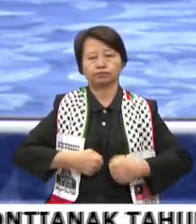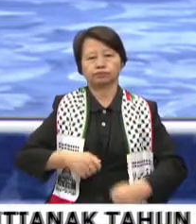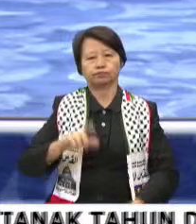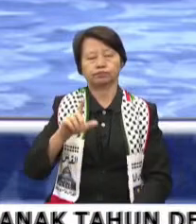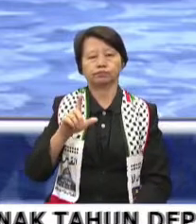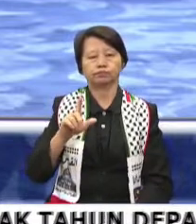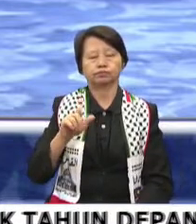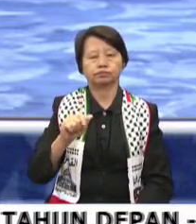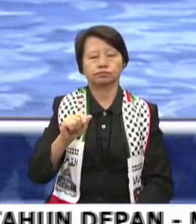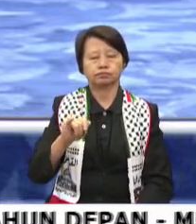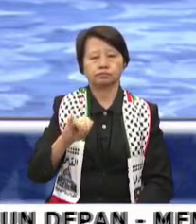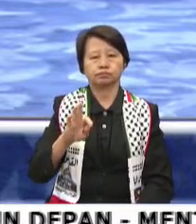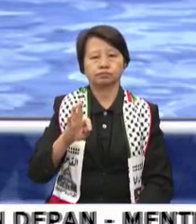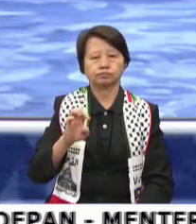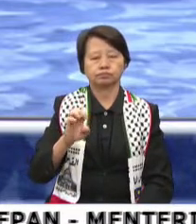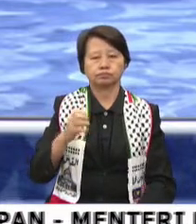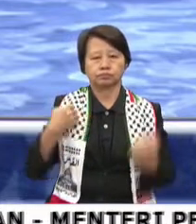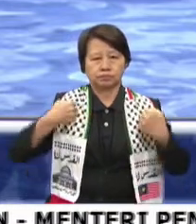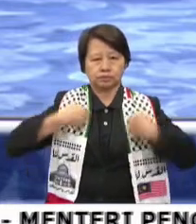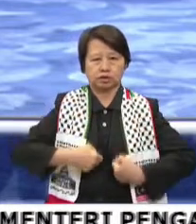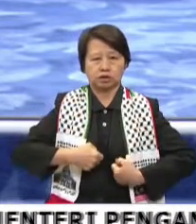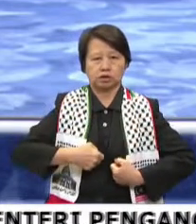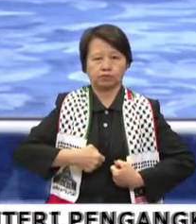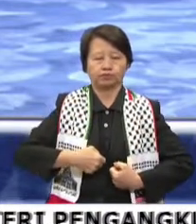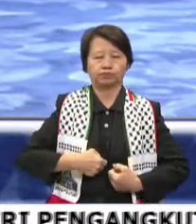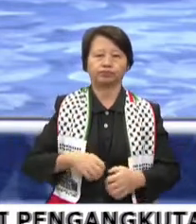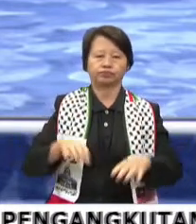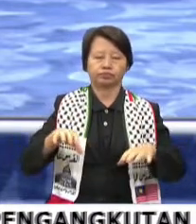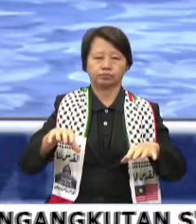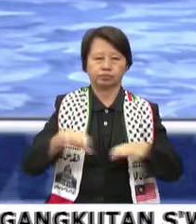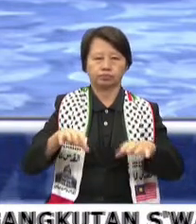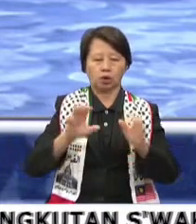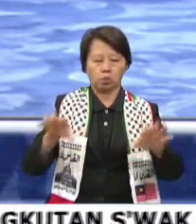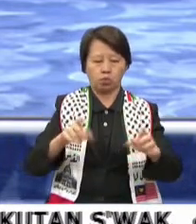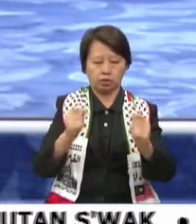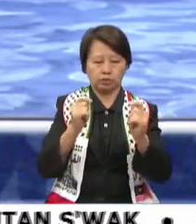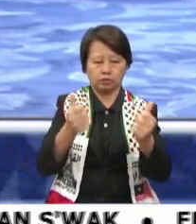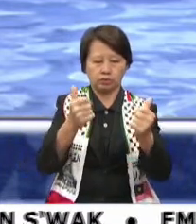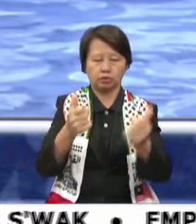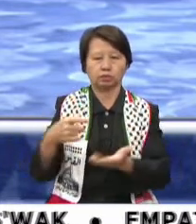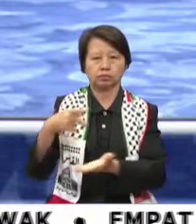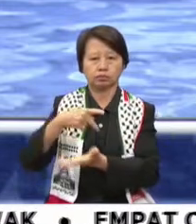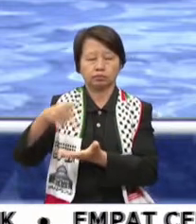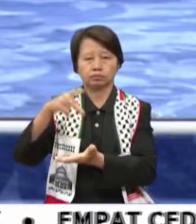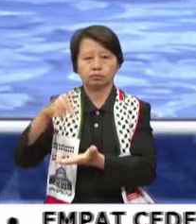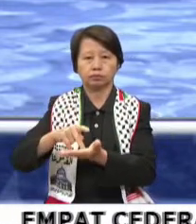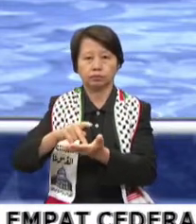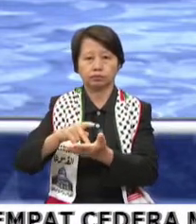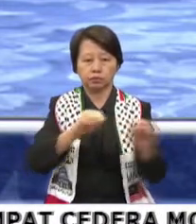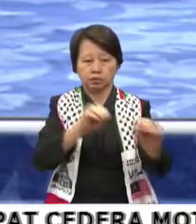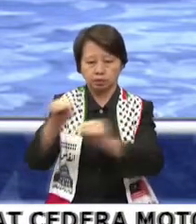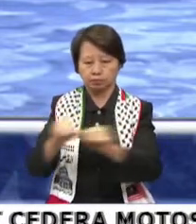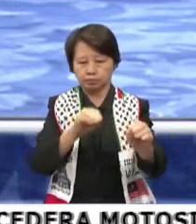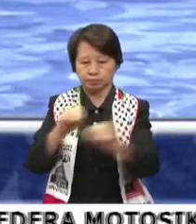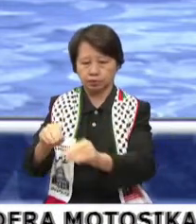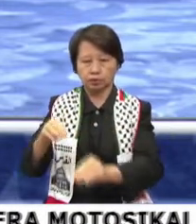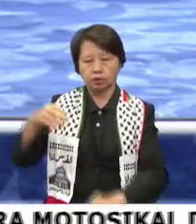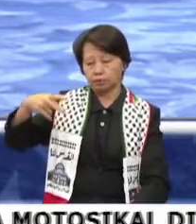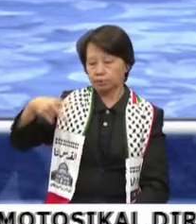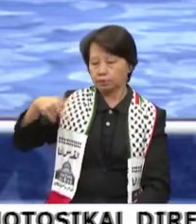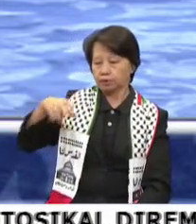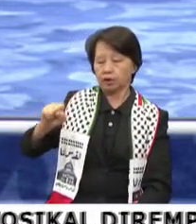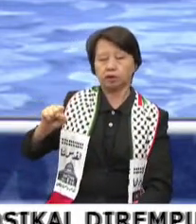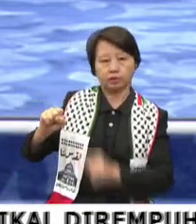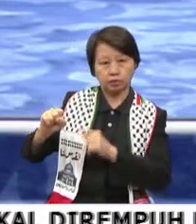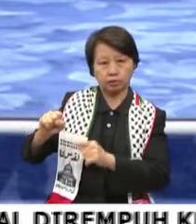jaket langkah yang dilaksanakan segera ialah Pusat pemindahan sementara